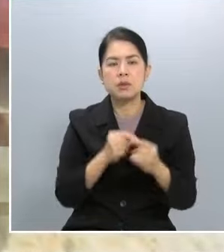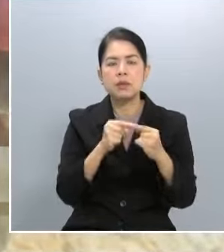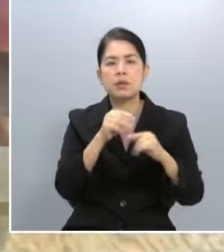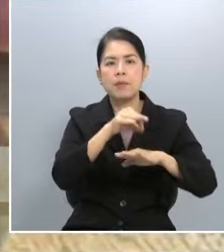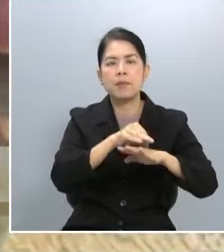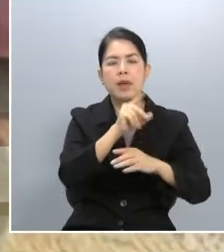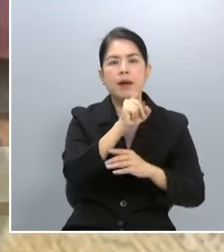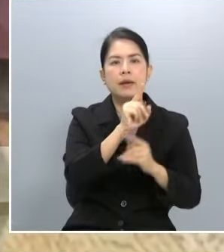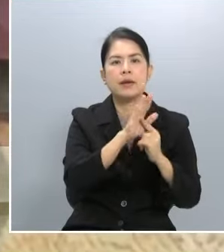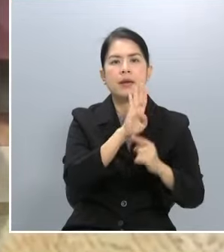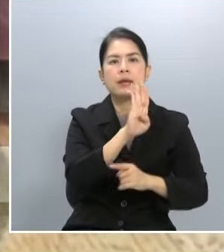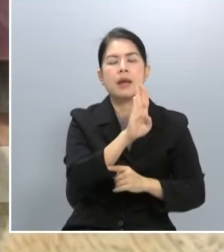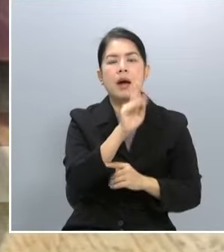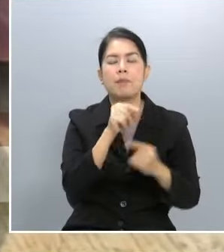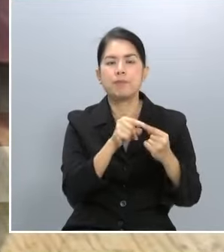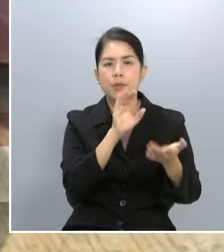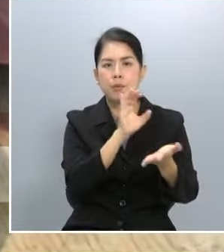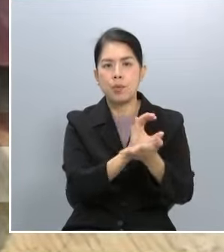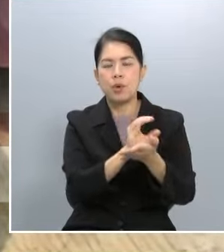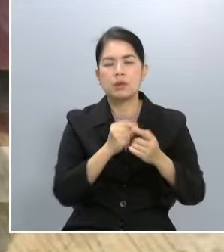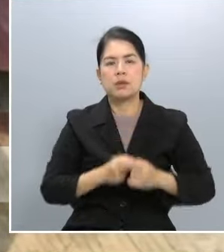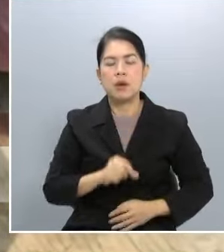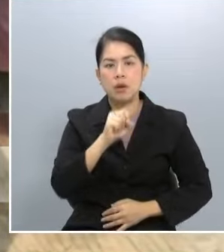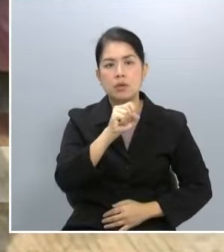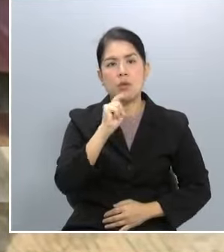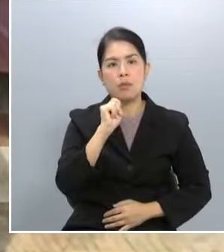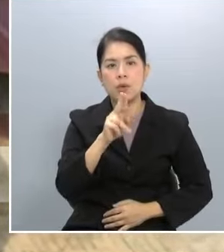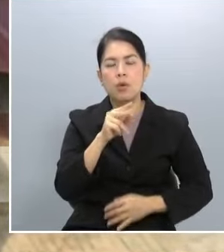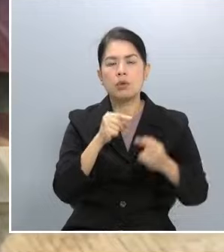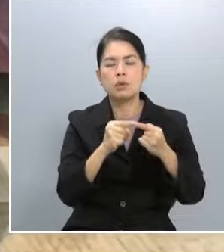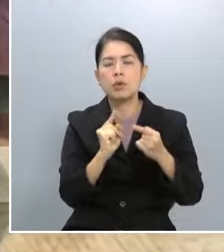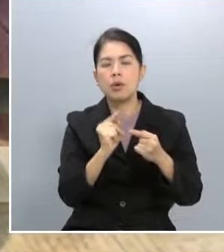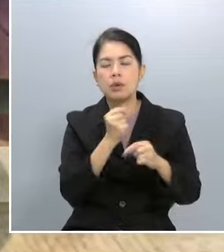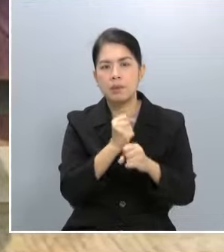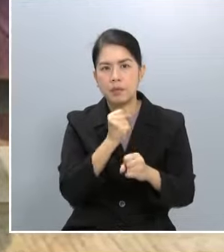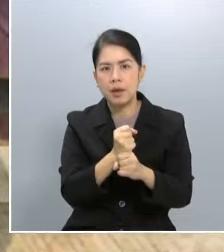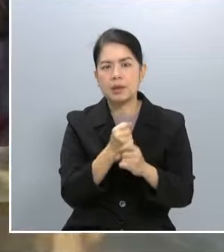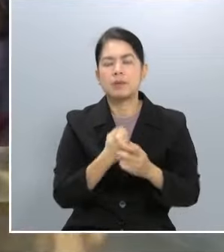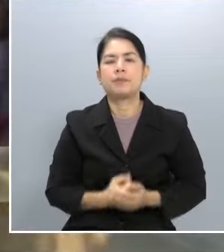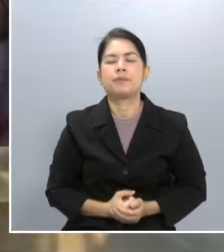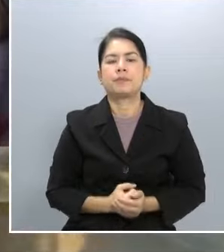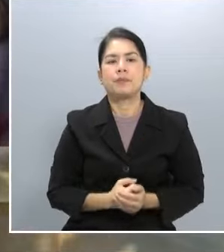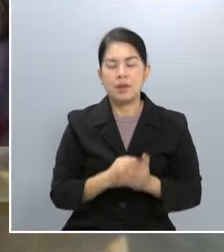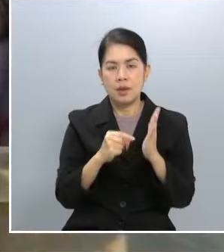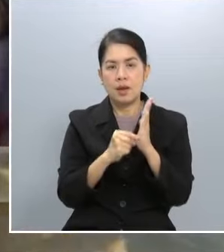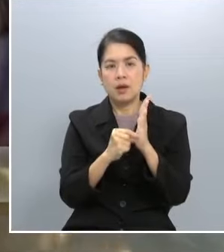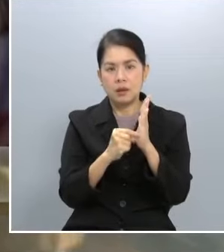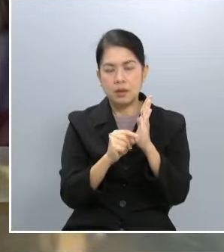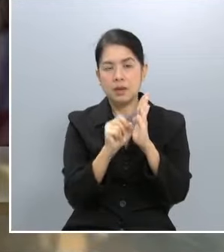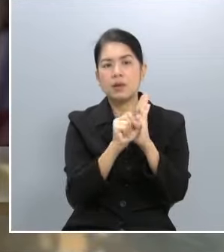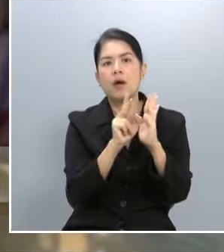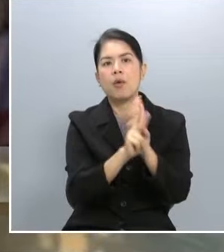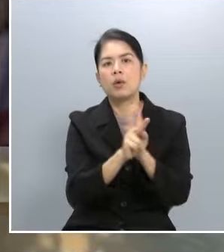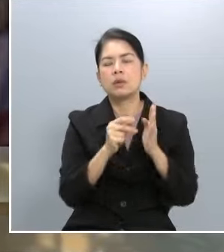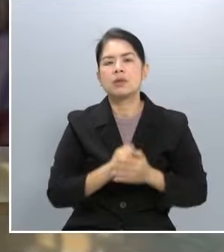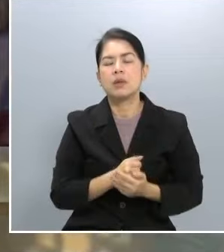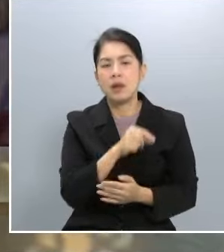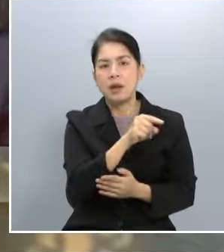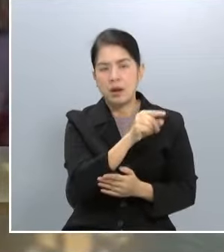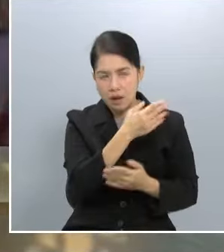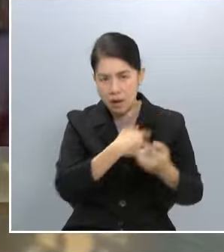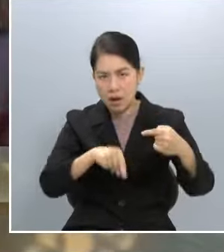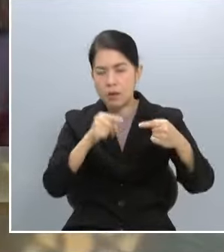อกปกติอยู่ที่พันนานิคมสกลนครเข้าเวรสัปดาห์ละ 2-3 วันช่วงพักกลับมาที่หนอง